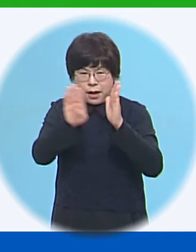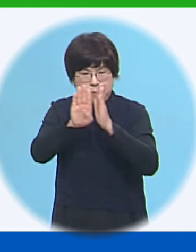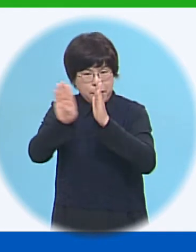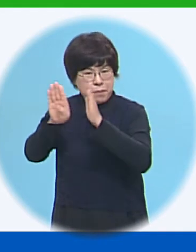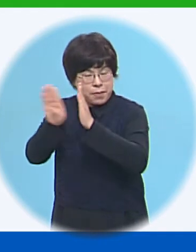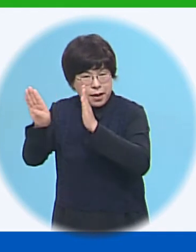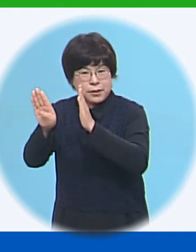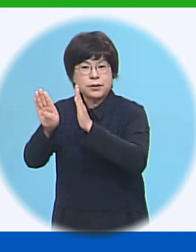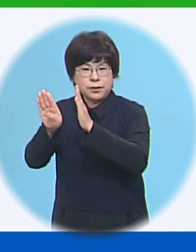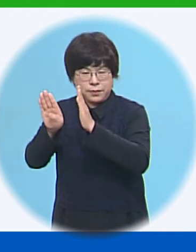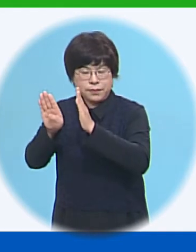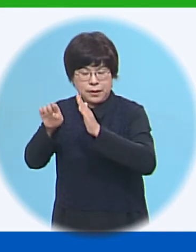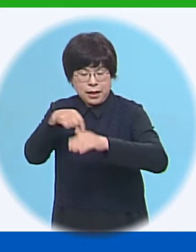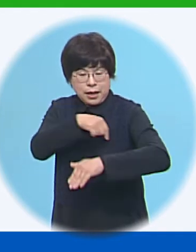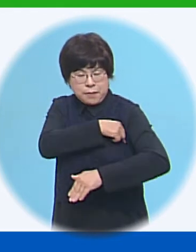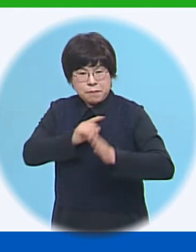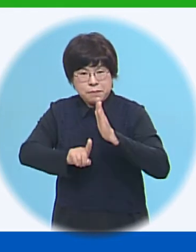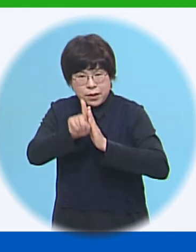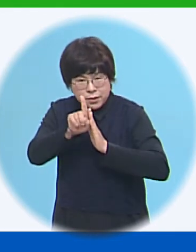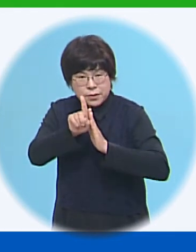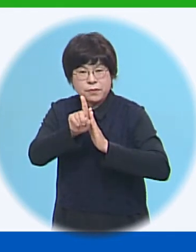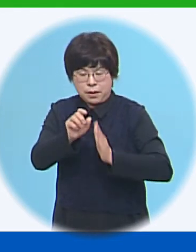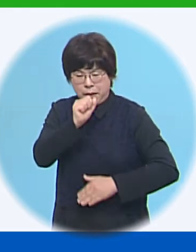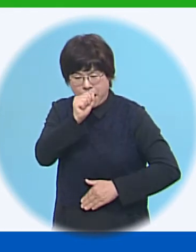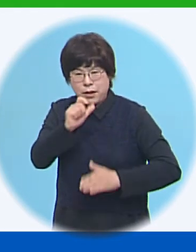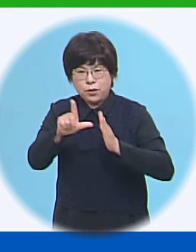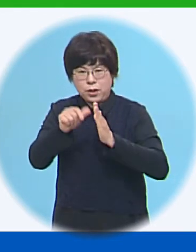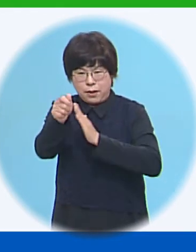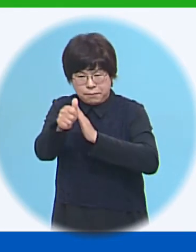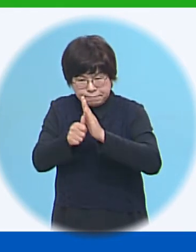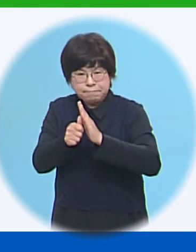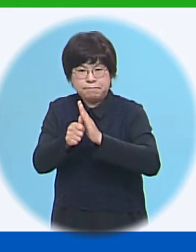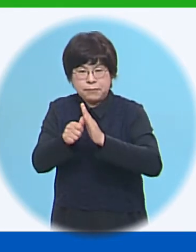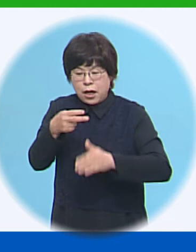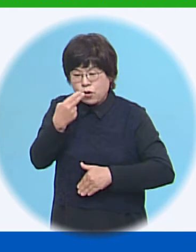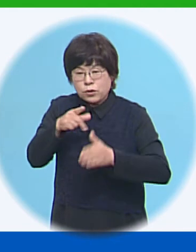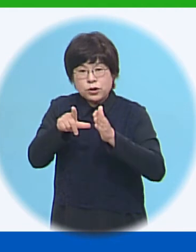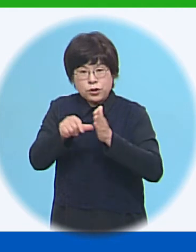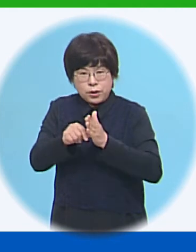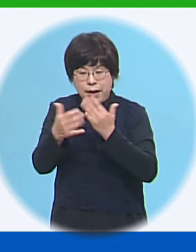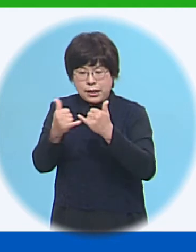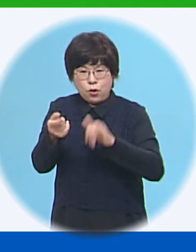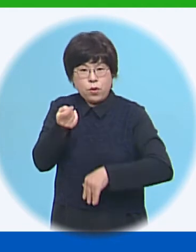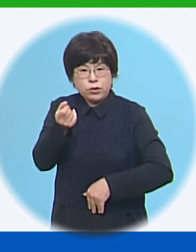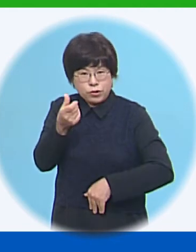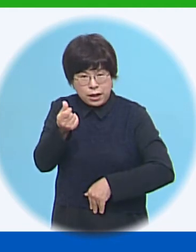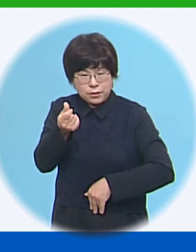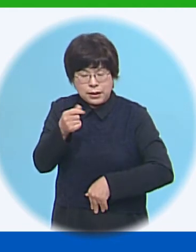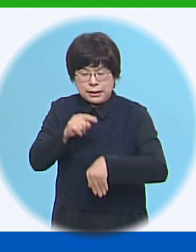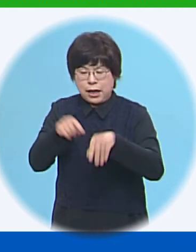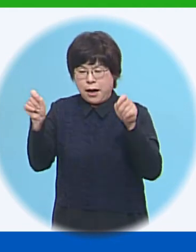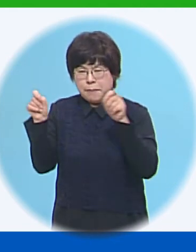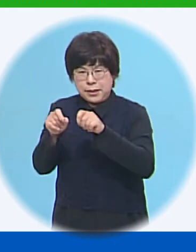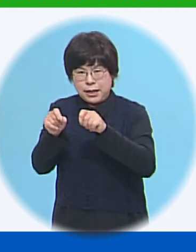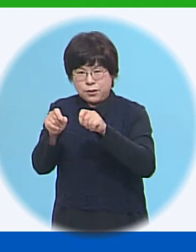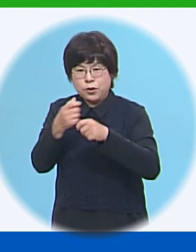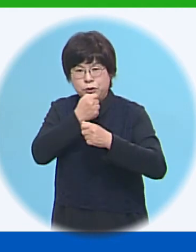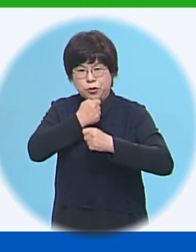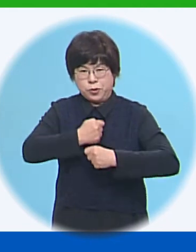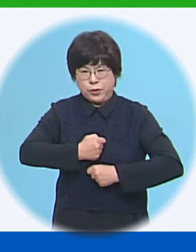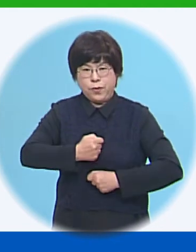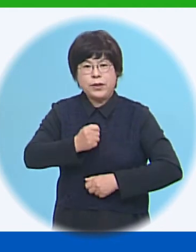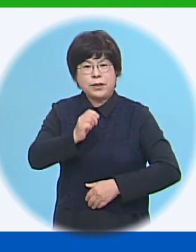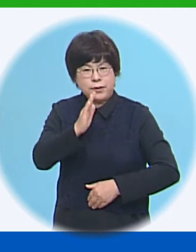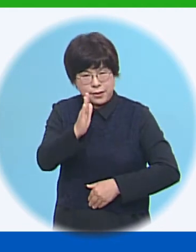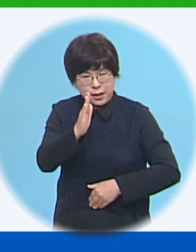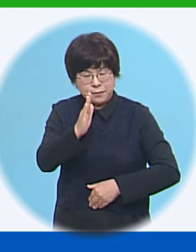気、発熱や風邪症状時の外出自粛、会食は少人数短時間で、これらを習